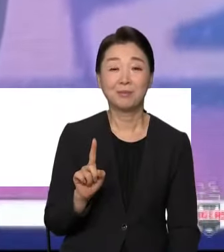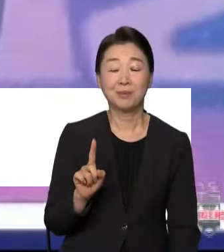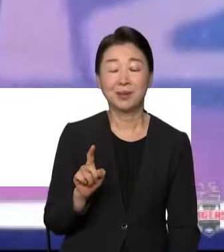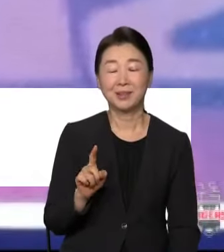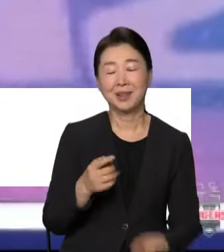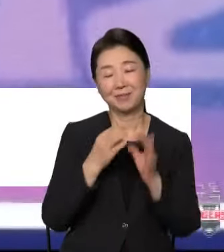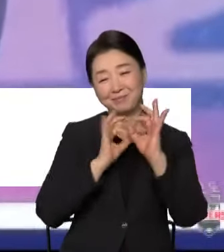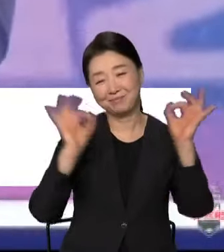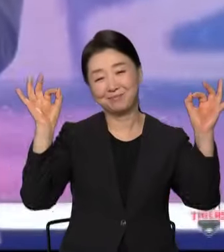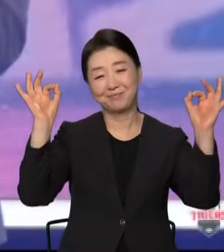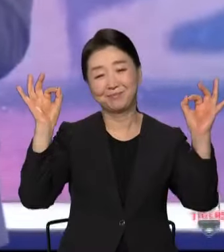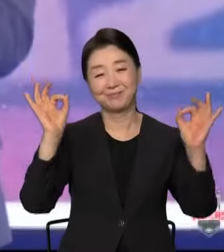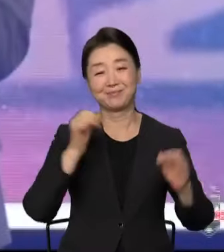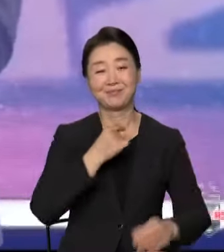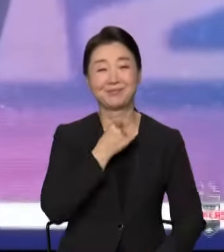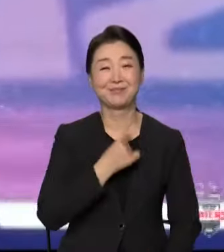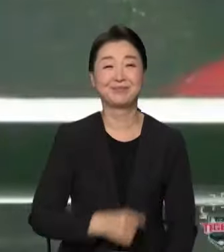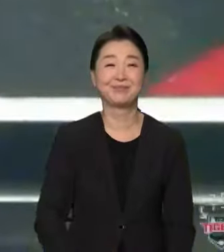하고 싶었습니다.